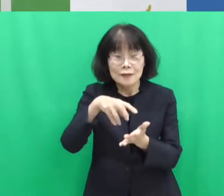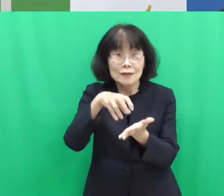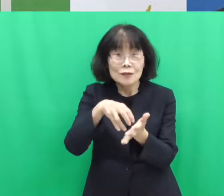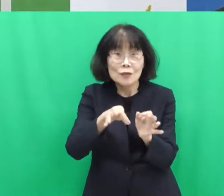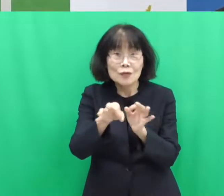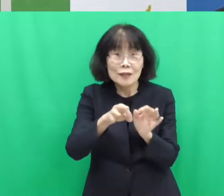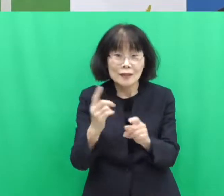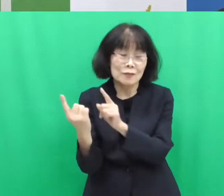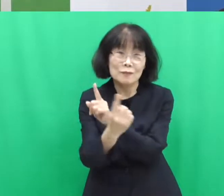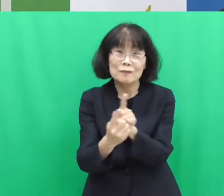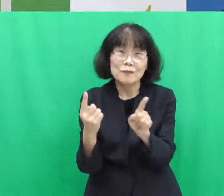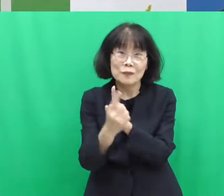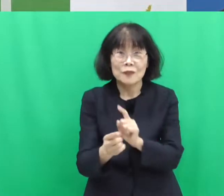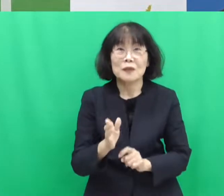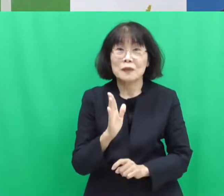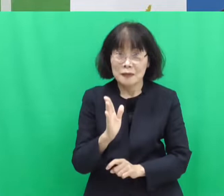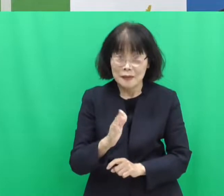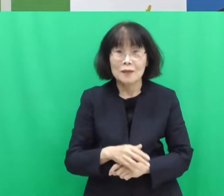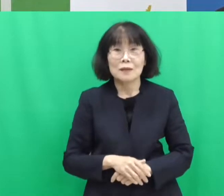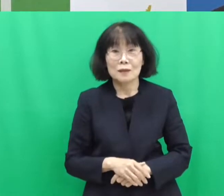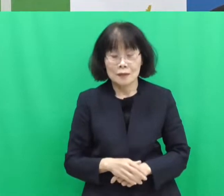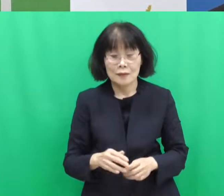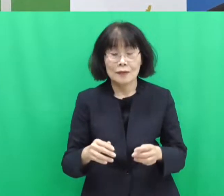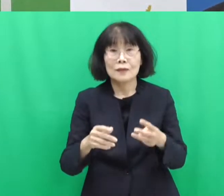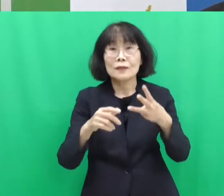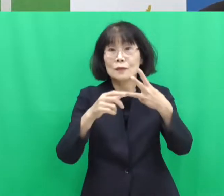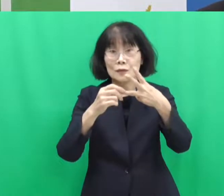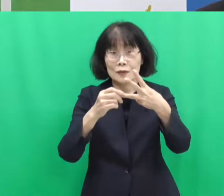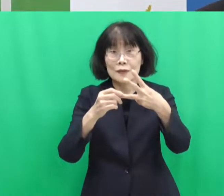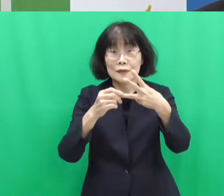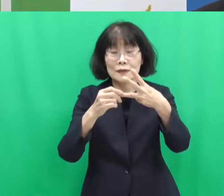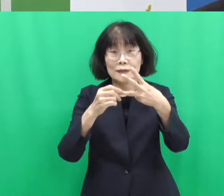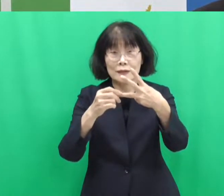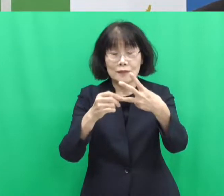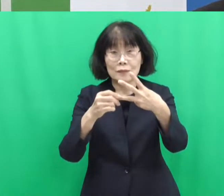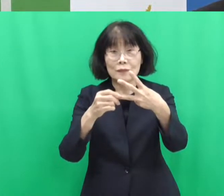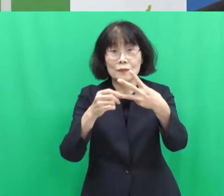申し上げます。次に